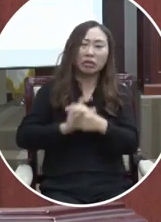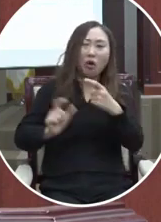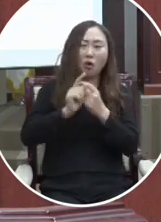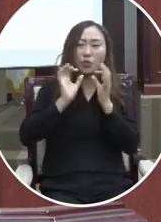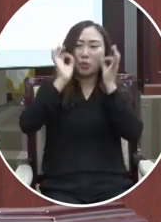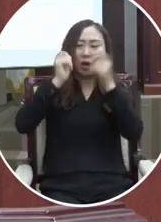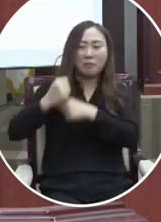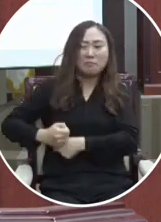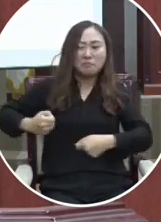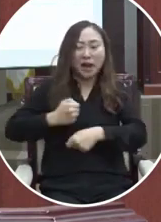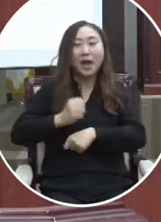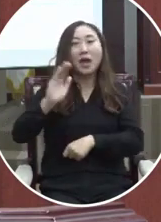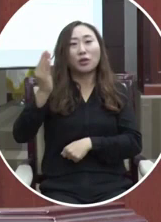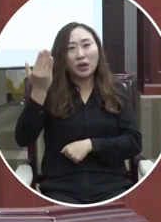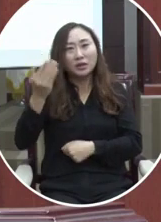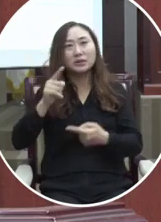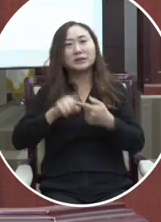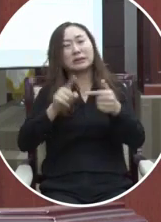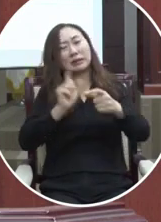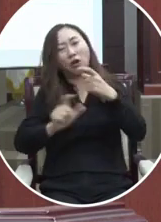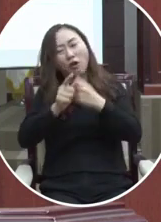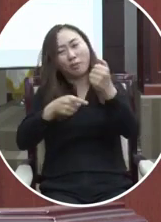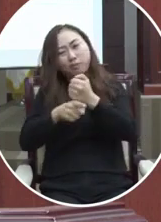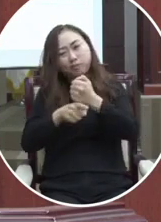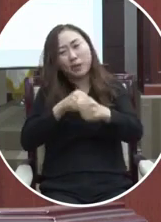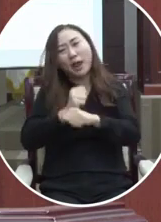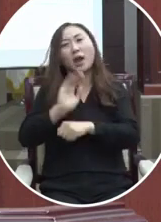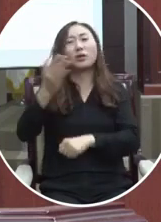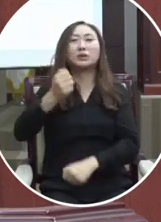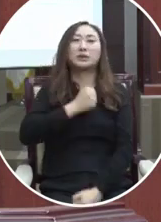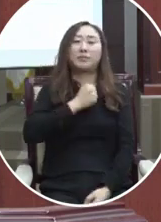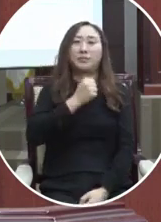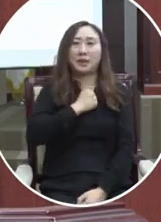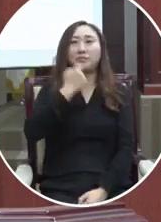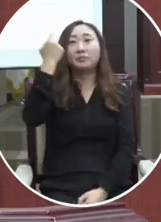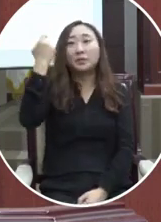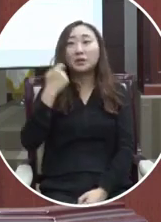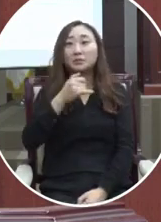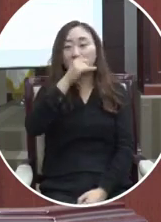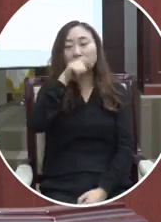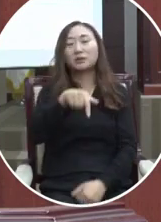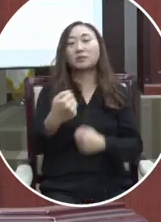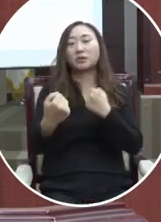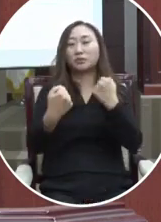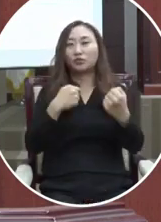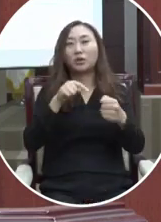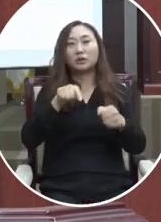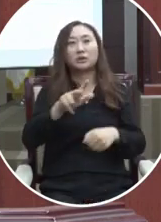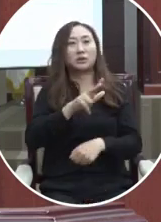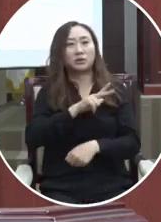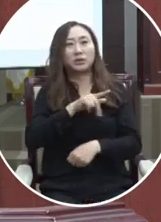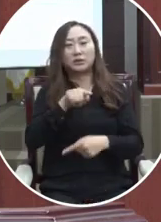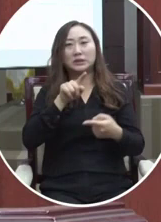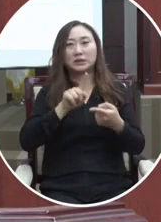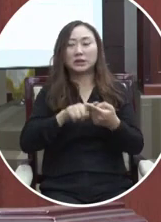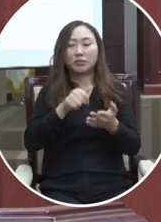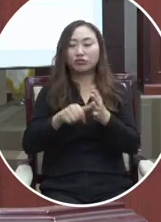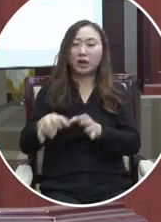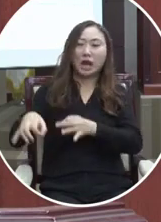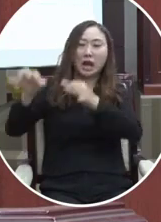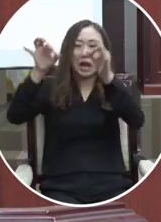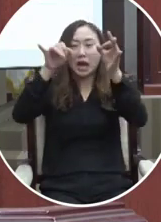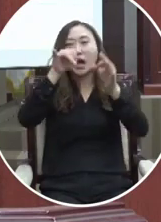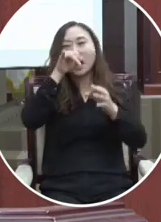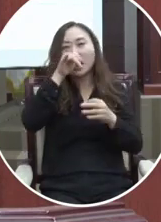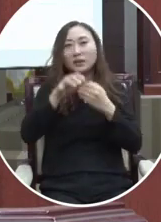허리띠 조이라고 어떤 추궁을 더해야 하는지 답답합니다 그럼에도 불구하고 본 의원은 역대급 물가